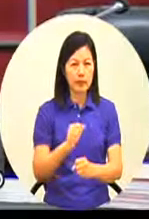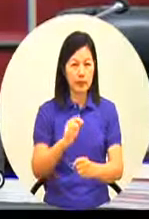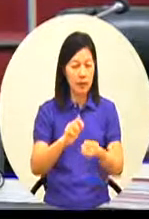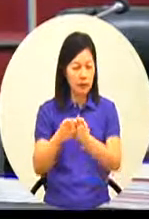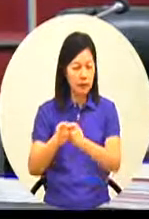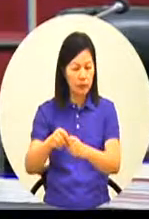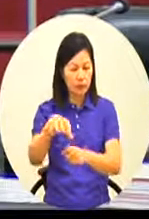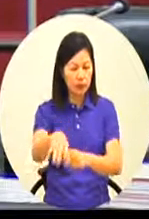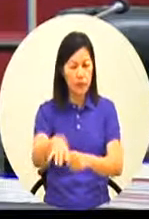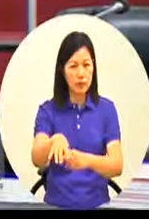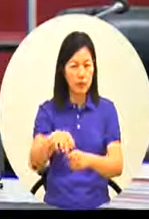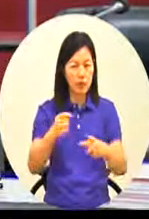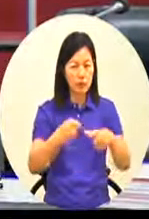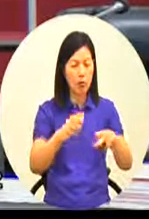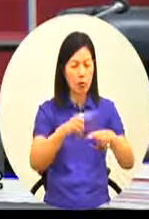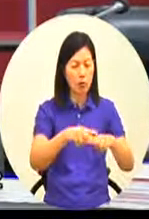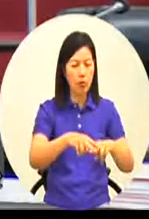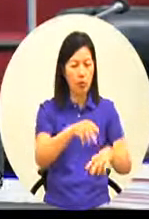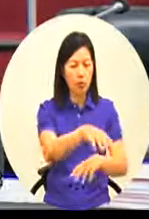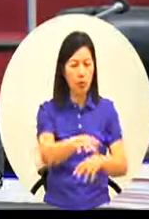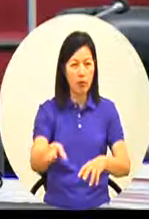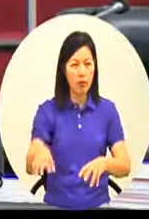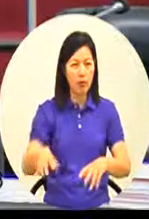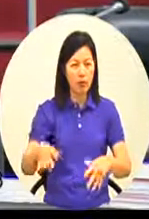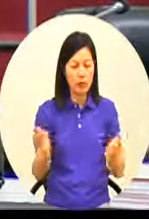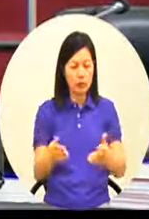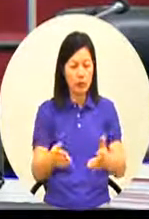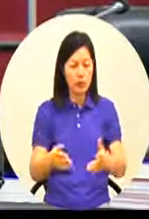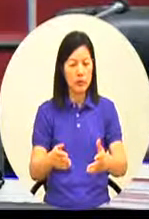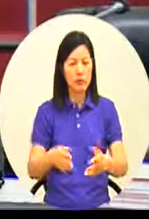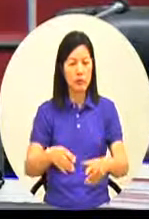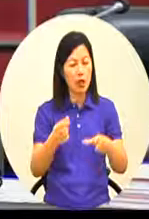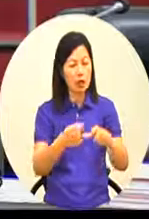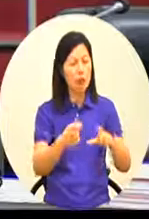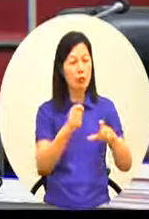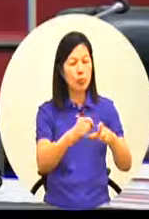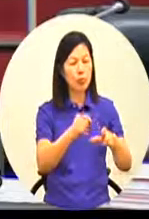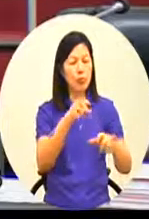的场域，包括公共的建筑物，像区公所啦、